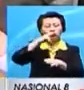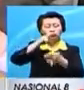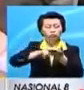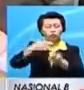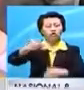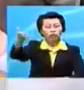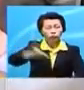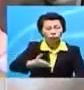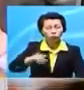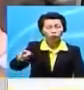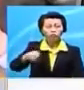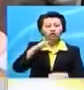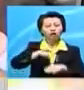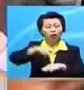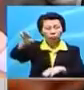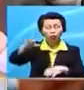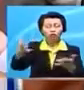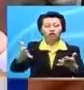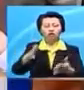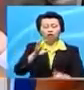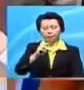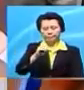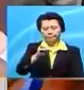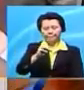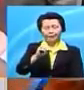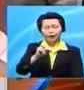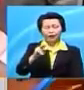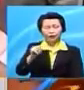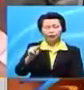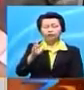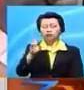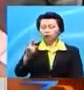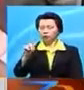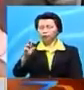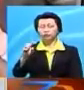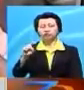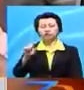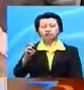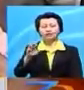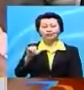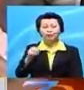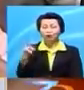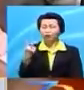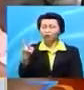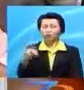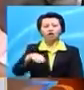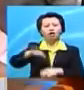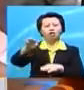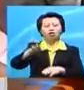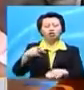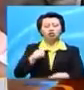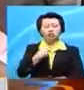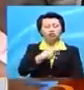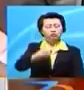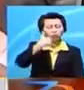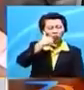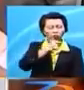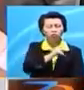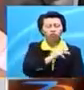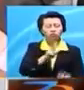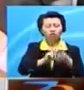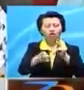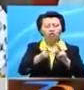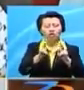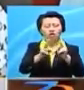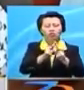jemputan kan, dia orang yang hantar. Manium sama Narayan Sami. Kita hubung ketua kampung kata itu bukan